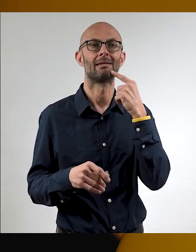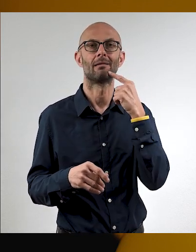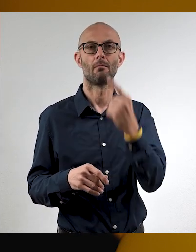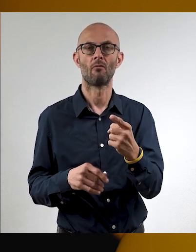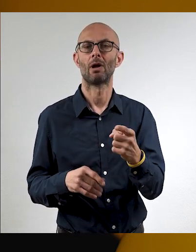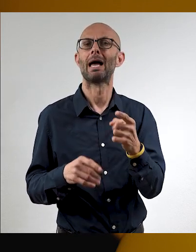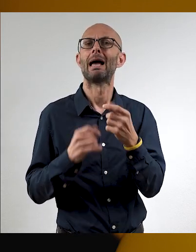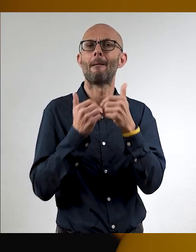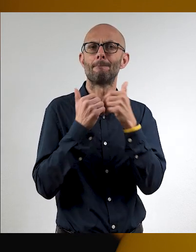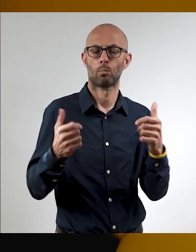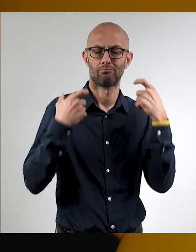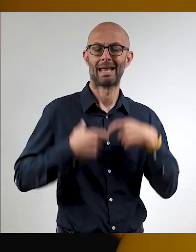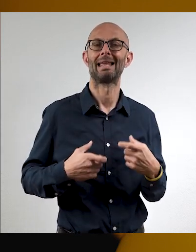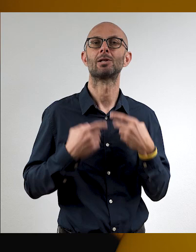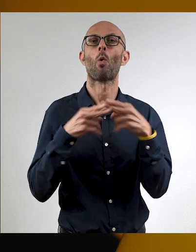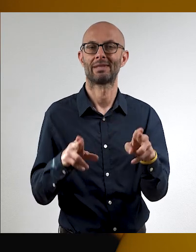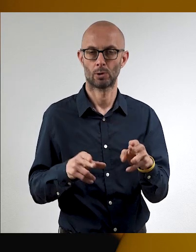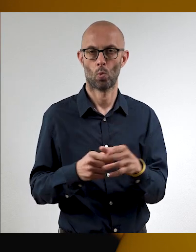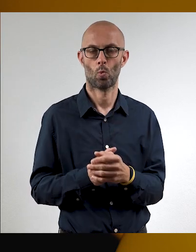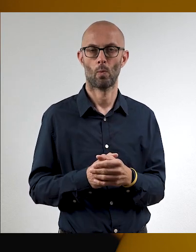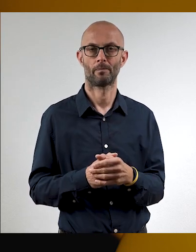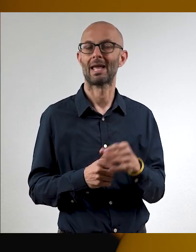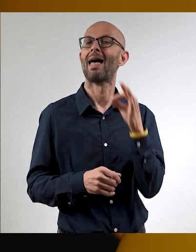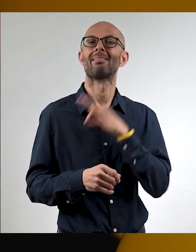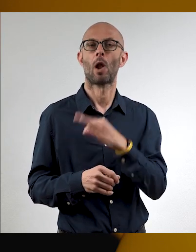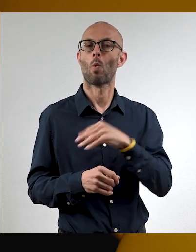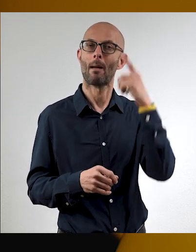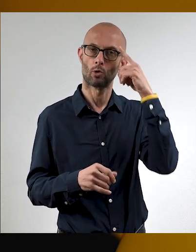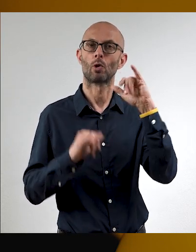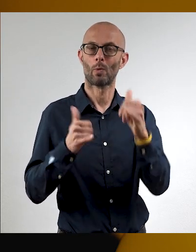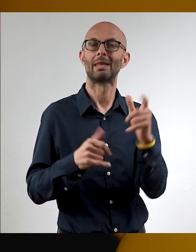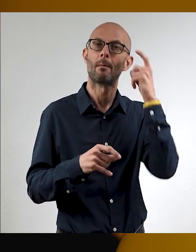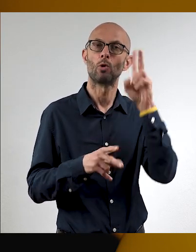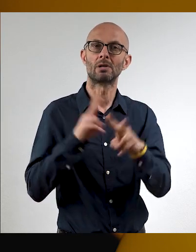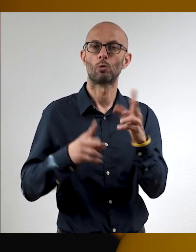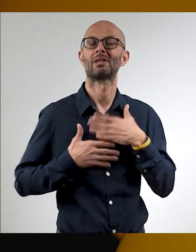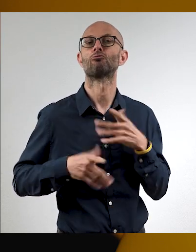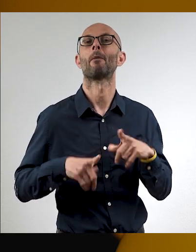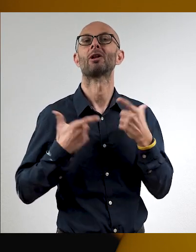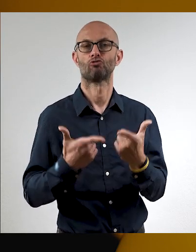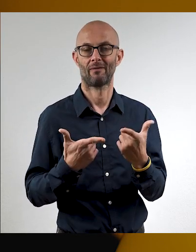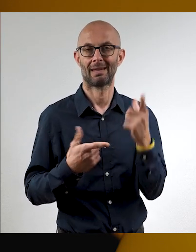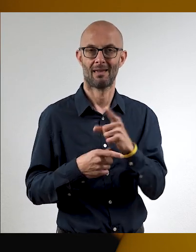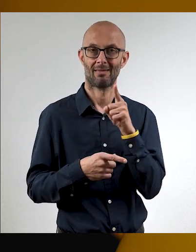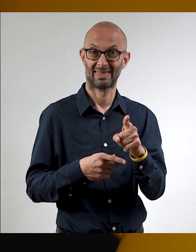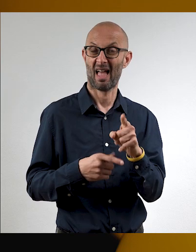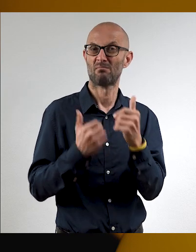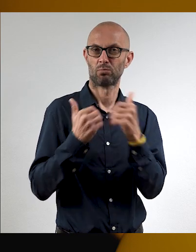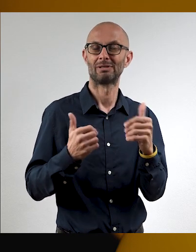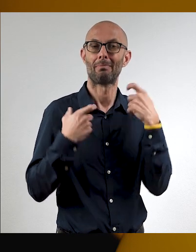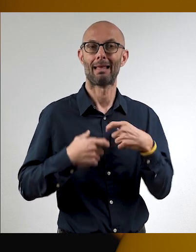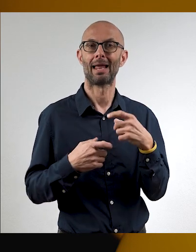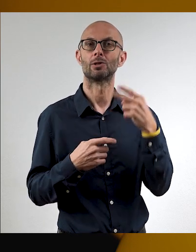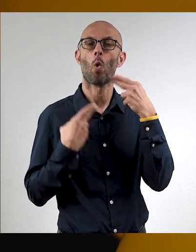narekujejo specifičen telesni odziv. Naloga možganov je namreč, da poskrbijo za naše preživetje. In ta specifičen